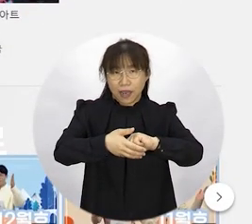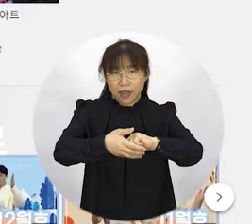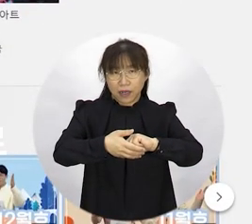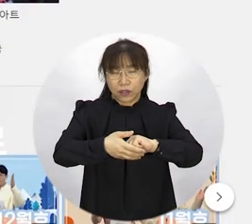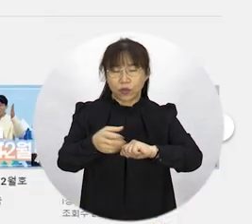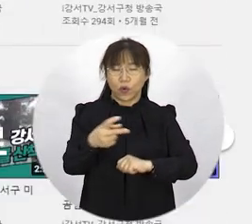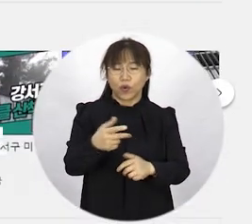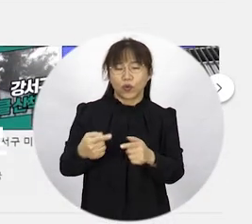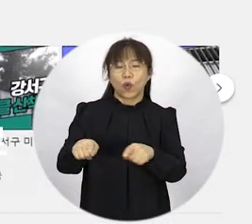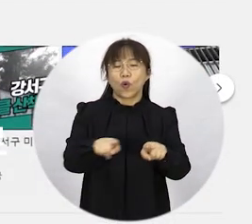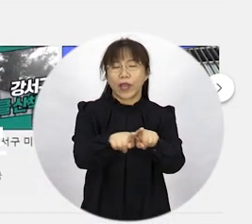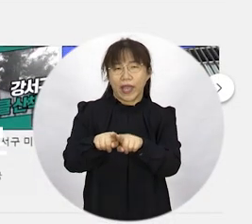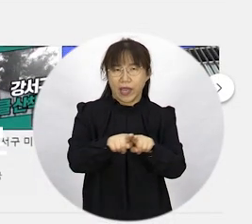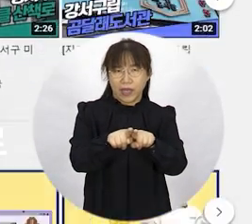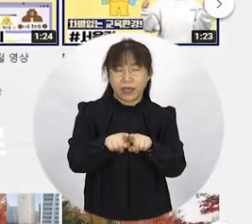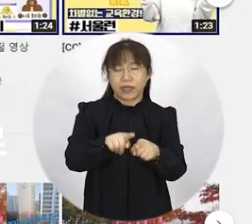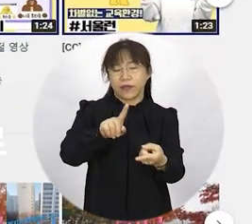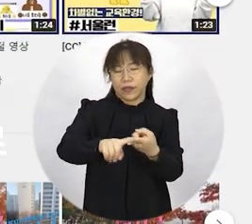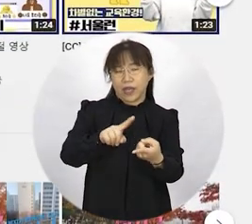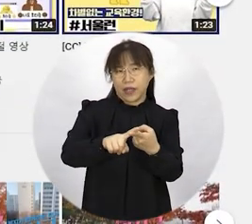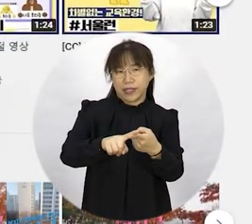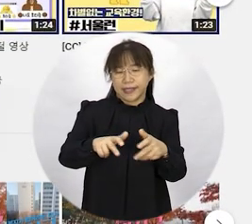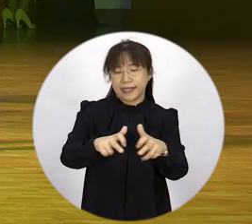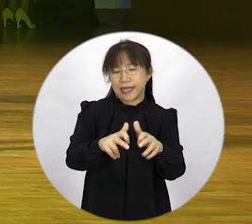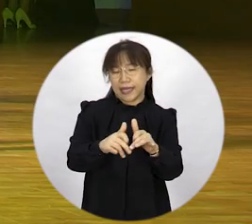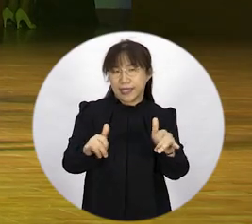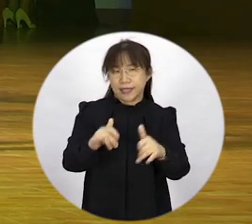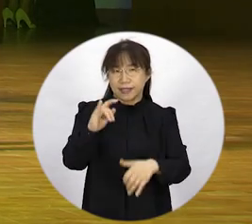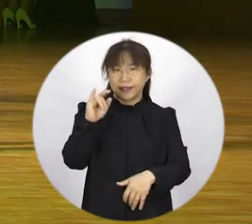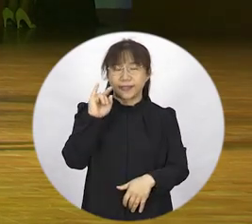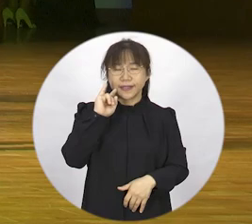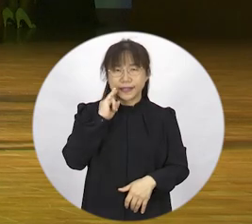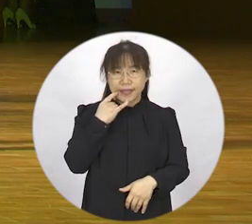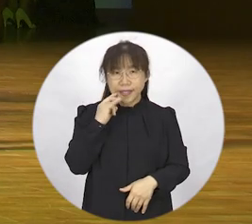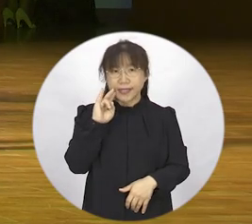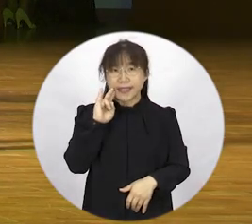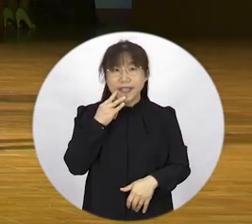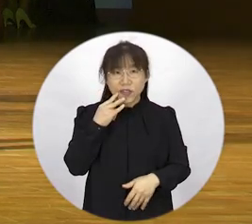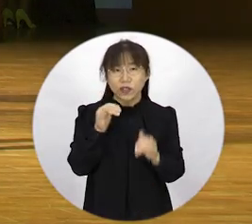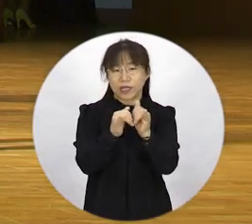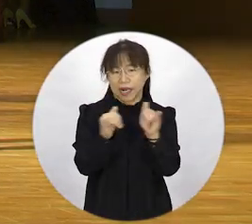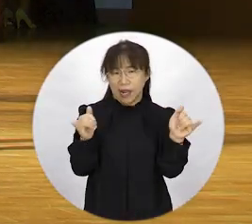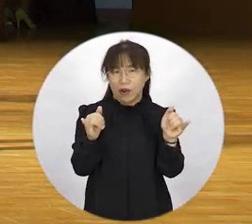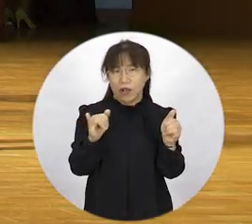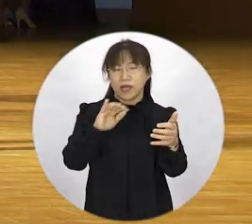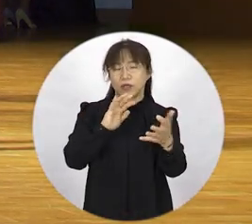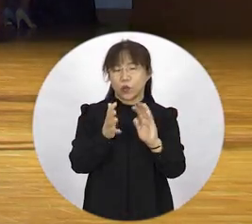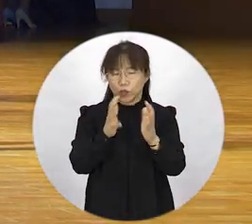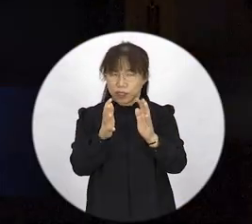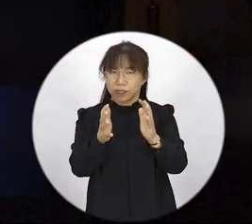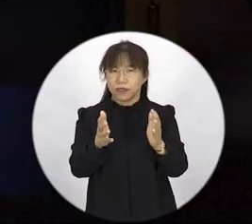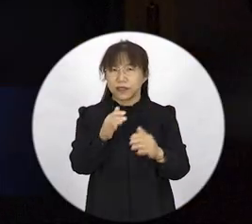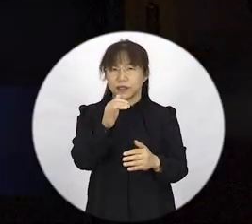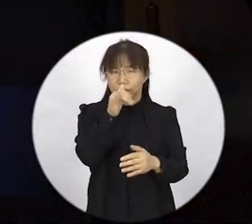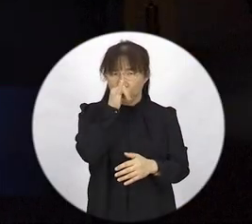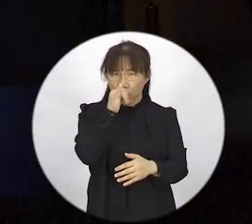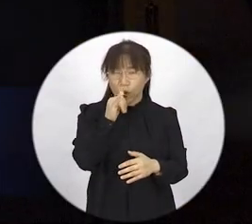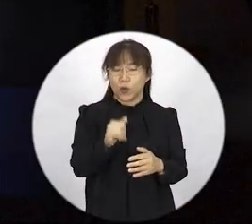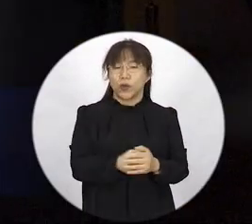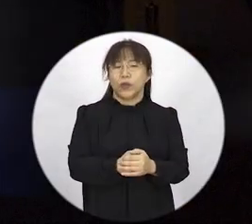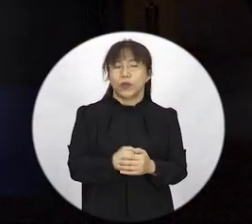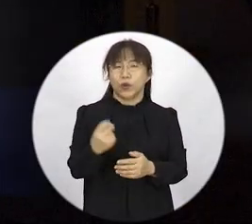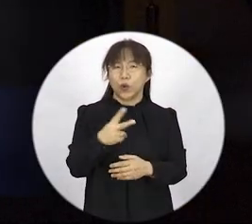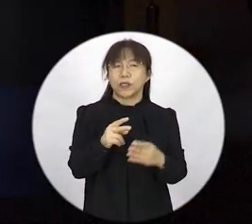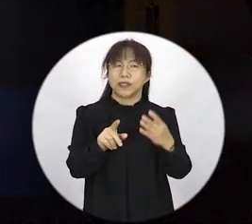아름다운 동행 스토리 콘서트라는 주제로 장애인 예술가의 다채로운 공연과 토크 콘서트 시간을 갖고